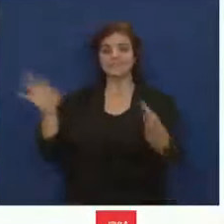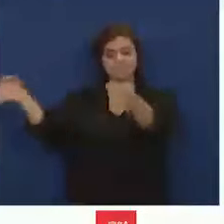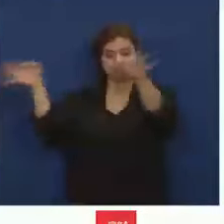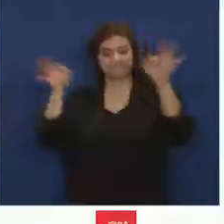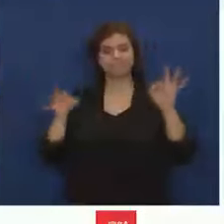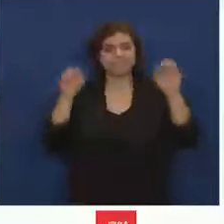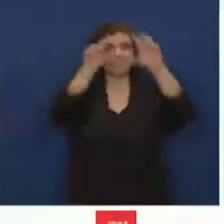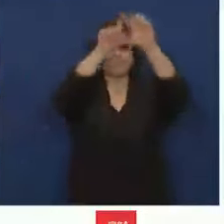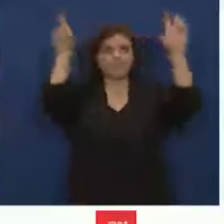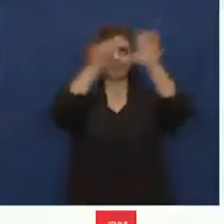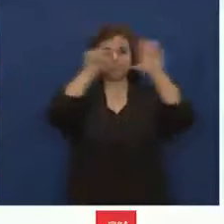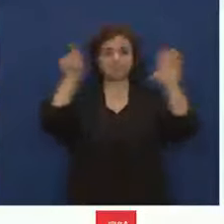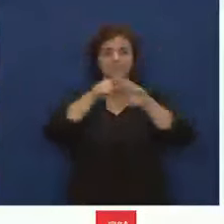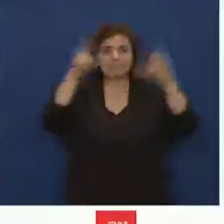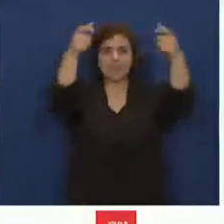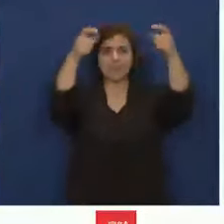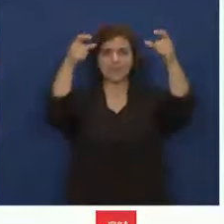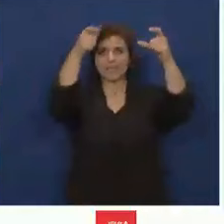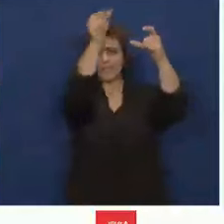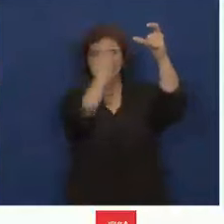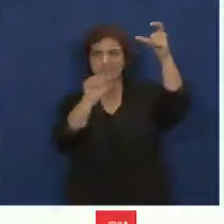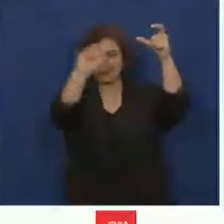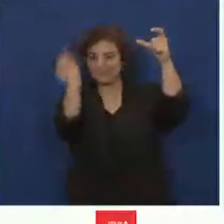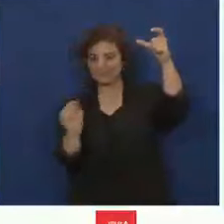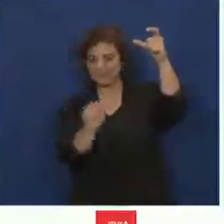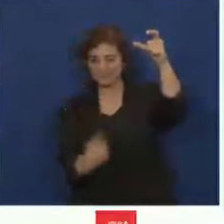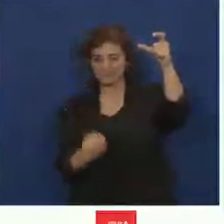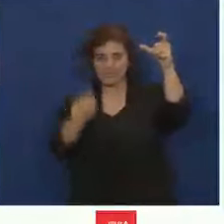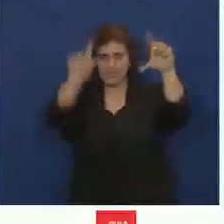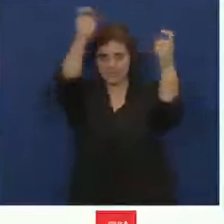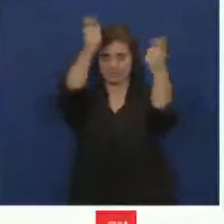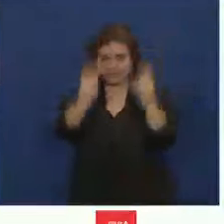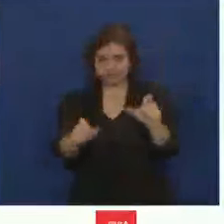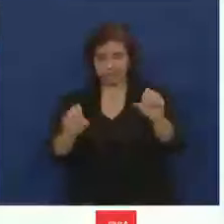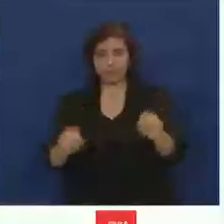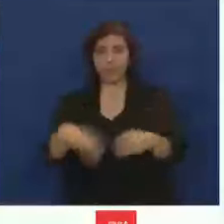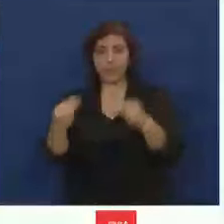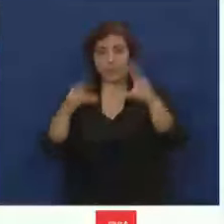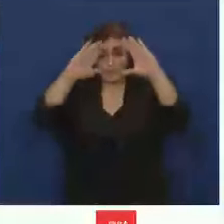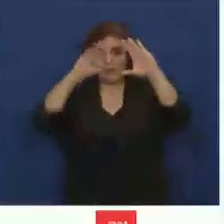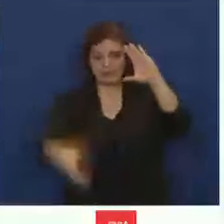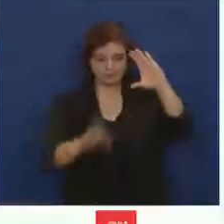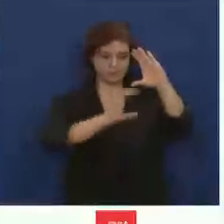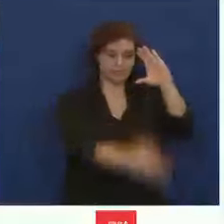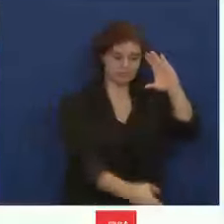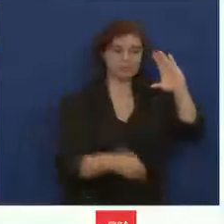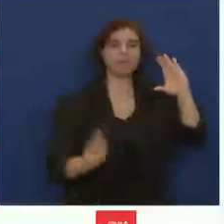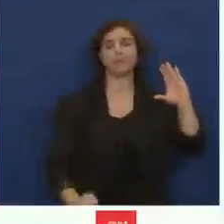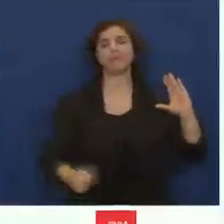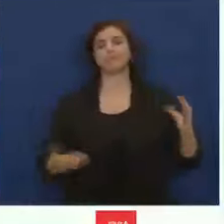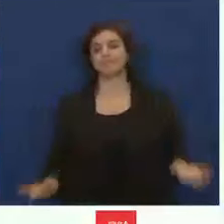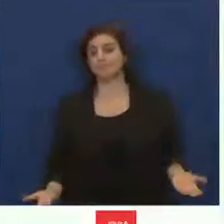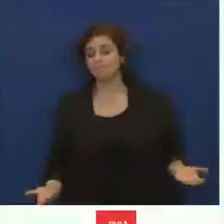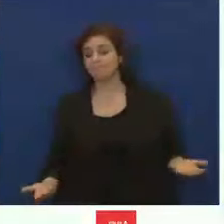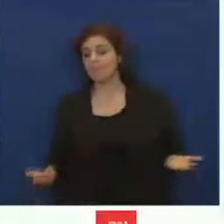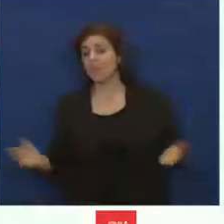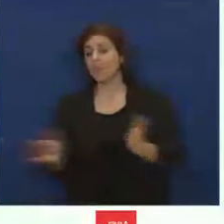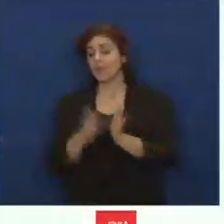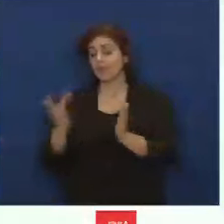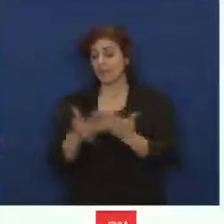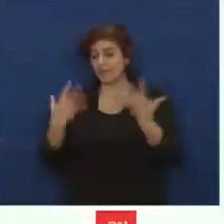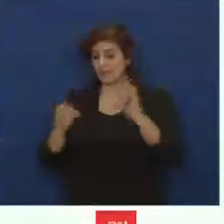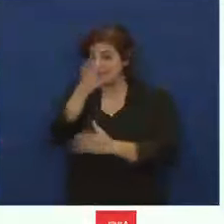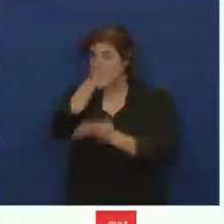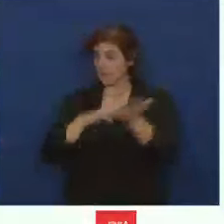fissuré en de nombreux endroits, avec menace d'effondrement ou de chute d'éléments ». Relevait-il en page 10 de son